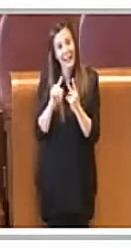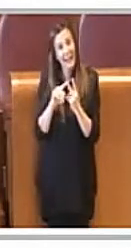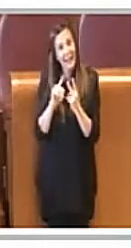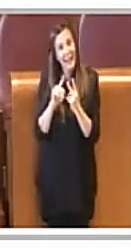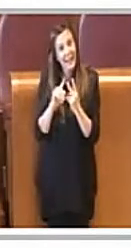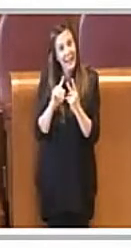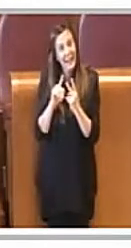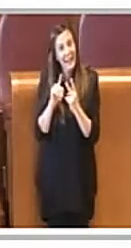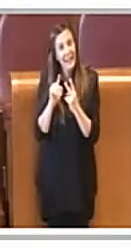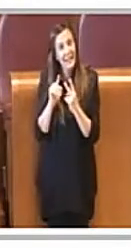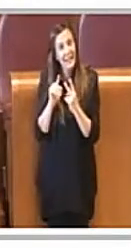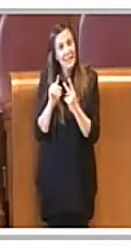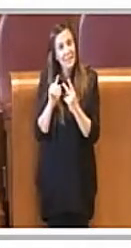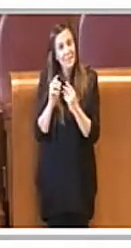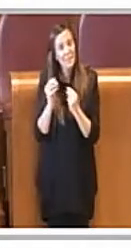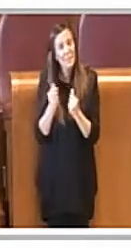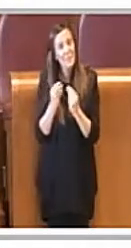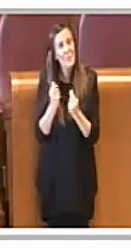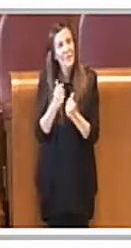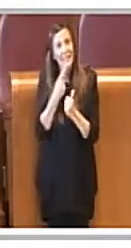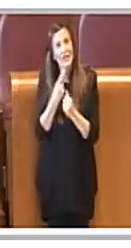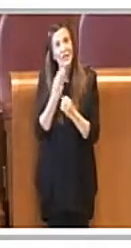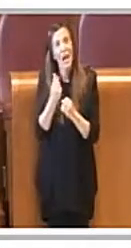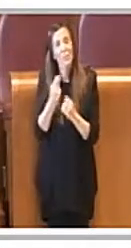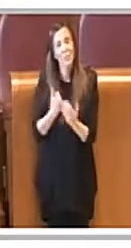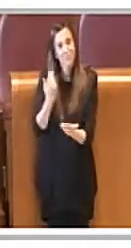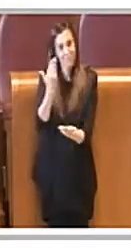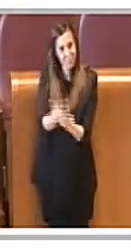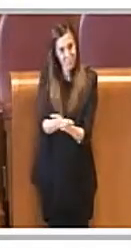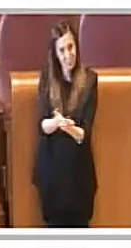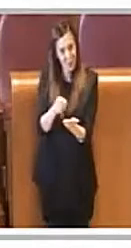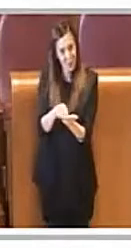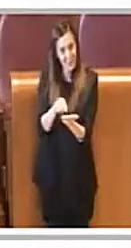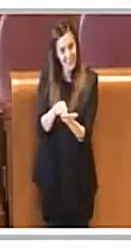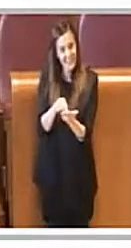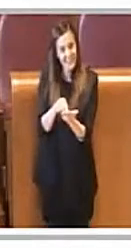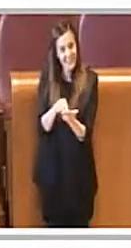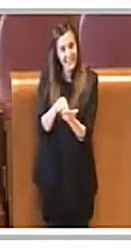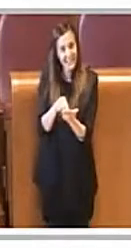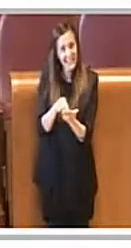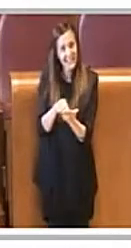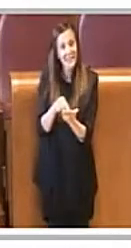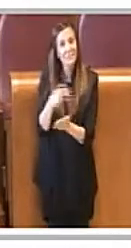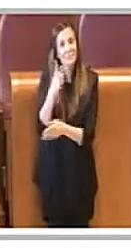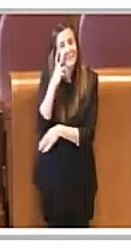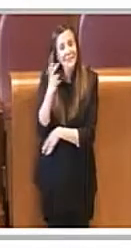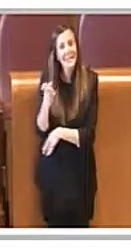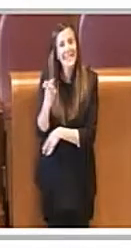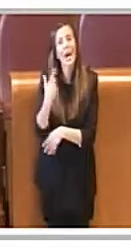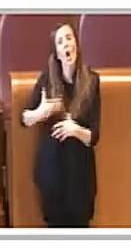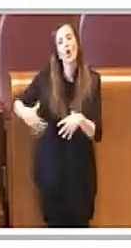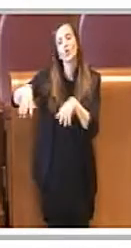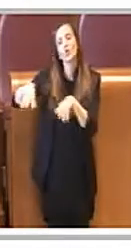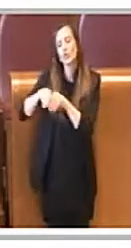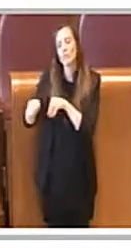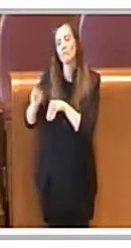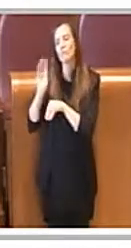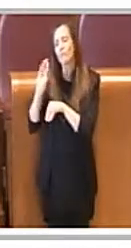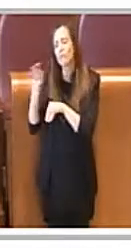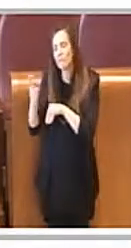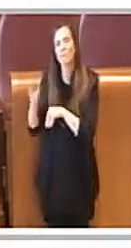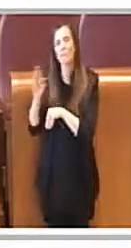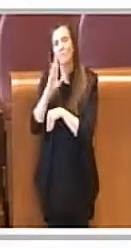di questa diciamo, proposta è che prevediamo la possibilità, quindi per la Giunta chiediamo di